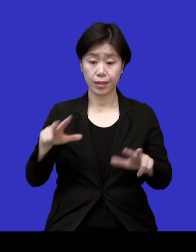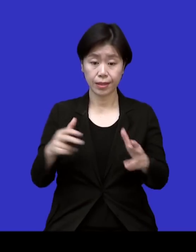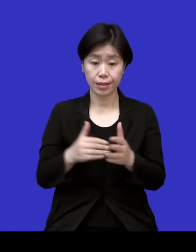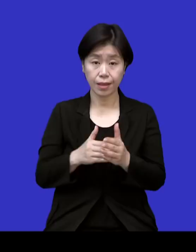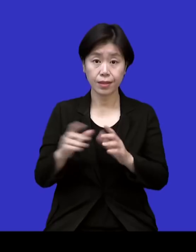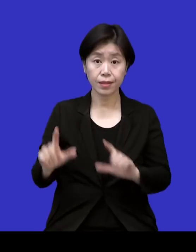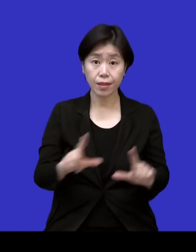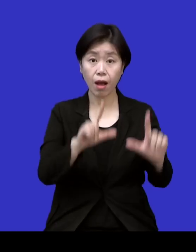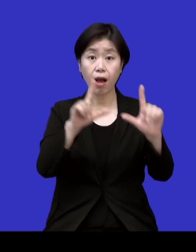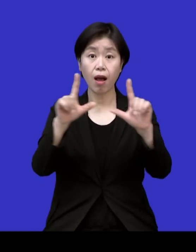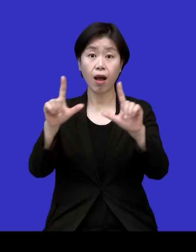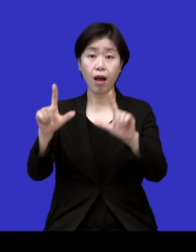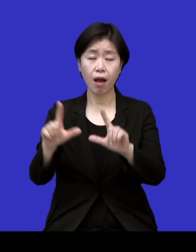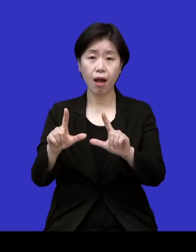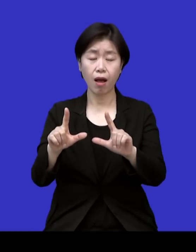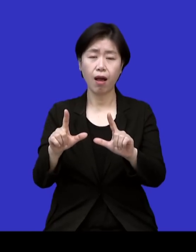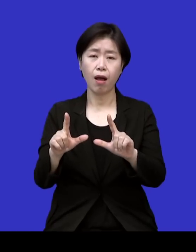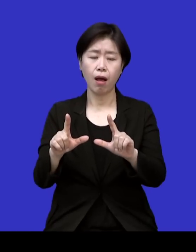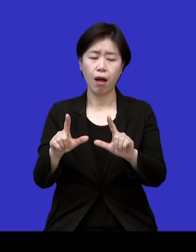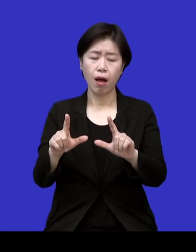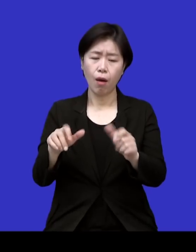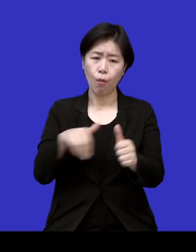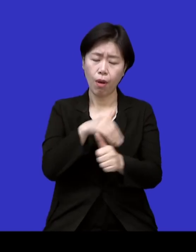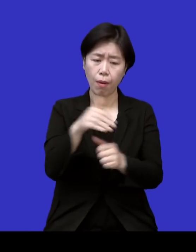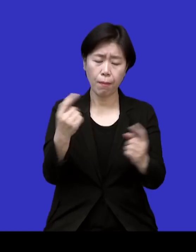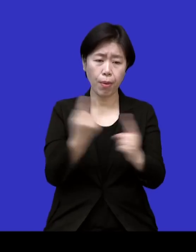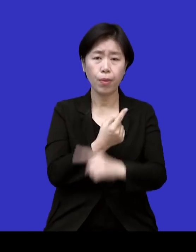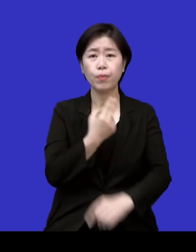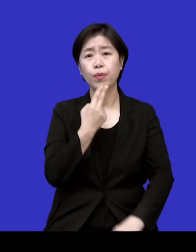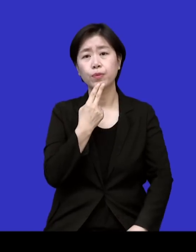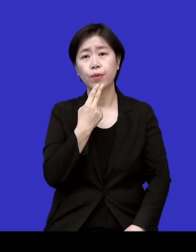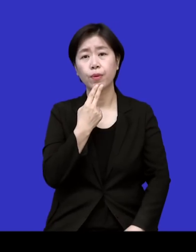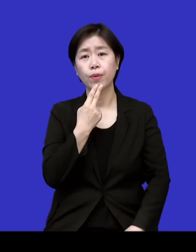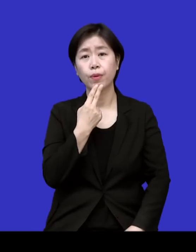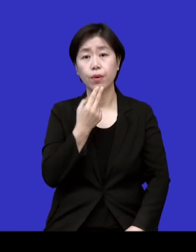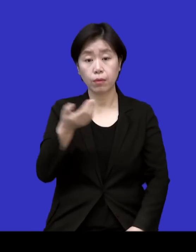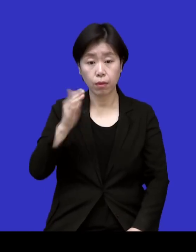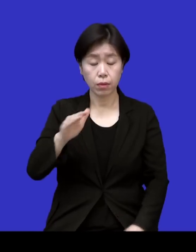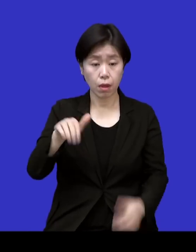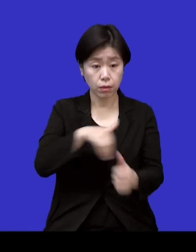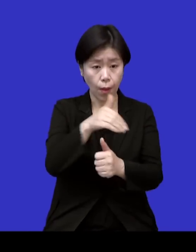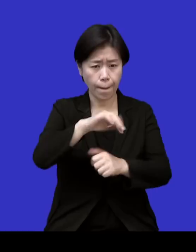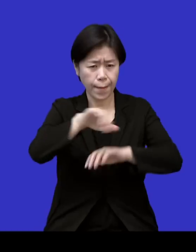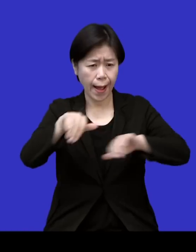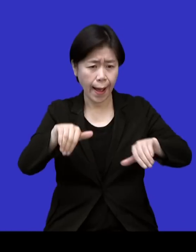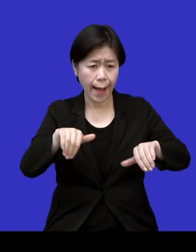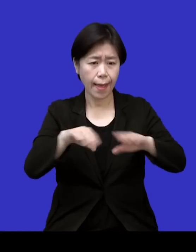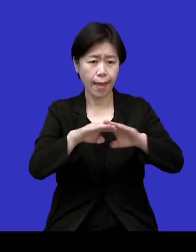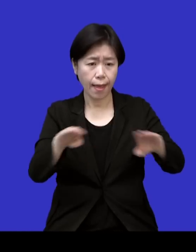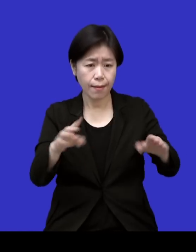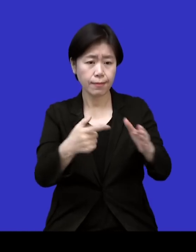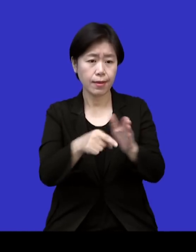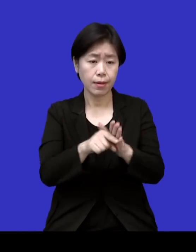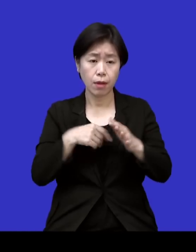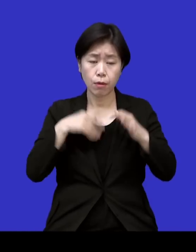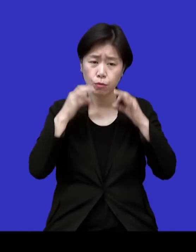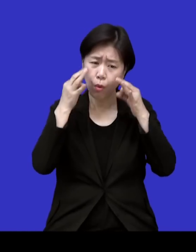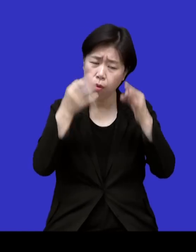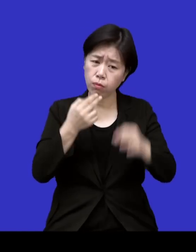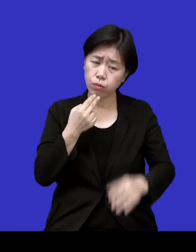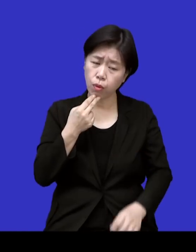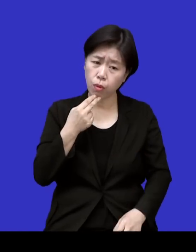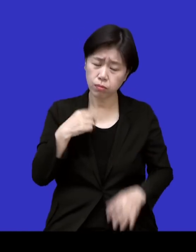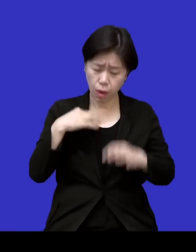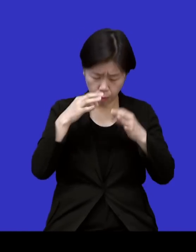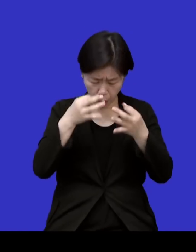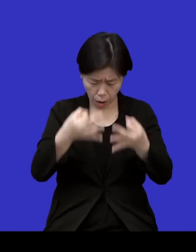상황들에서도 아무것도 안 하고 있는 제가 굉장히 원망스러웠거든요. 네. 내가 너무 못나고